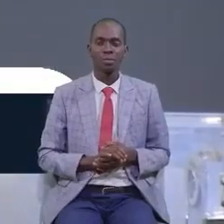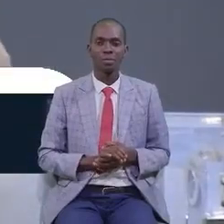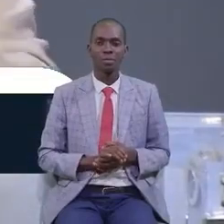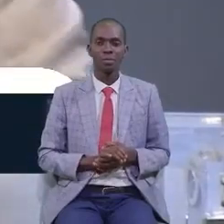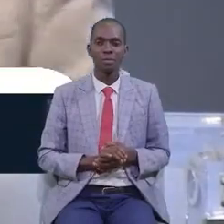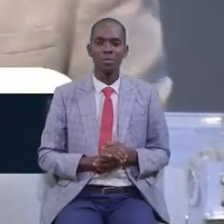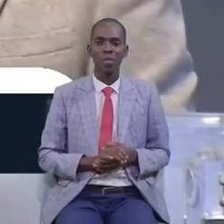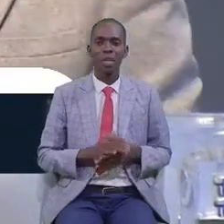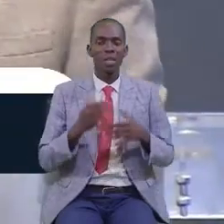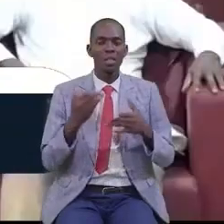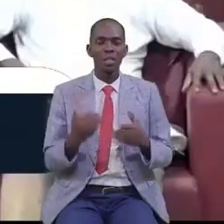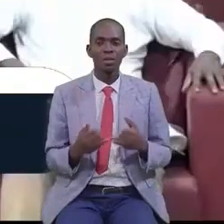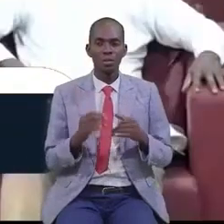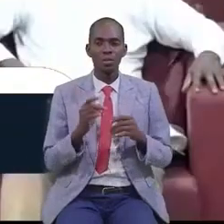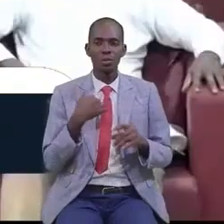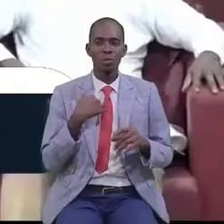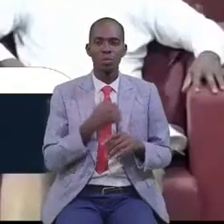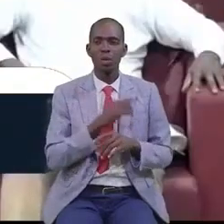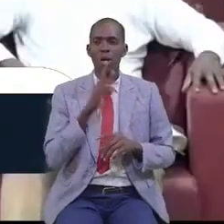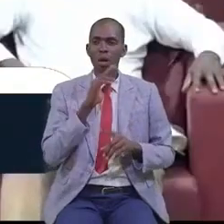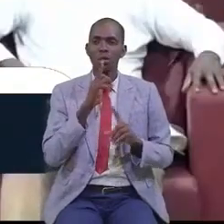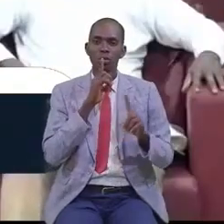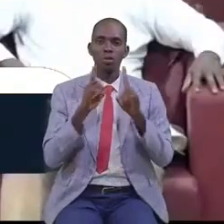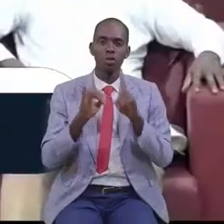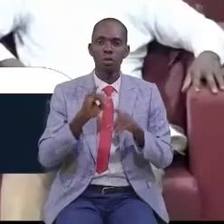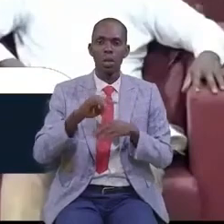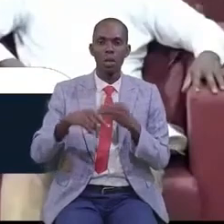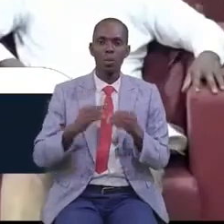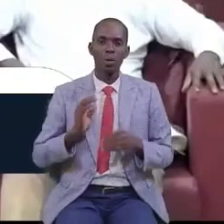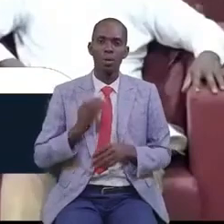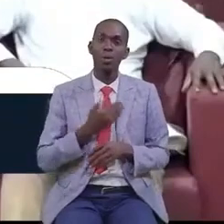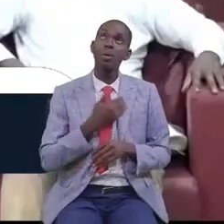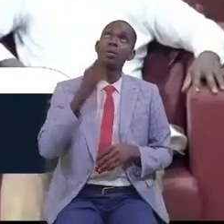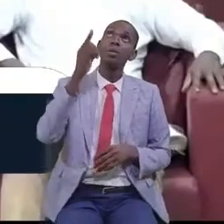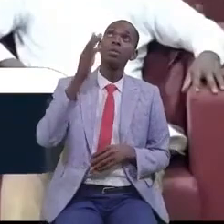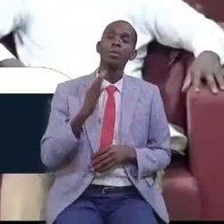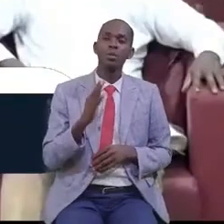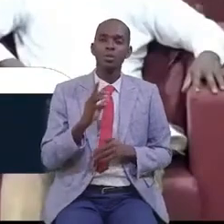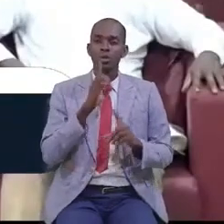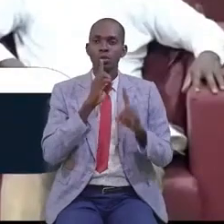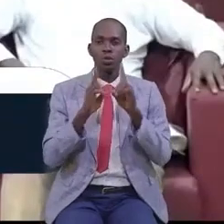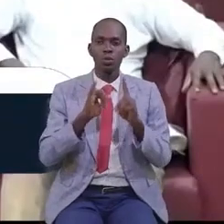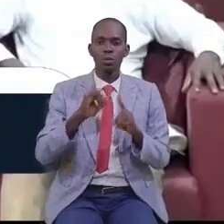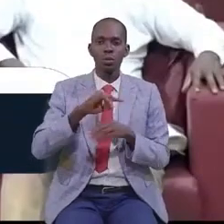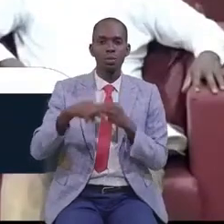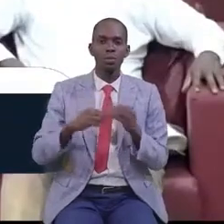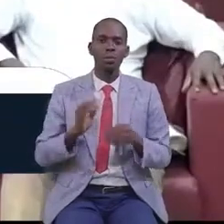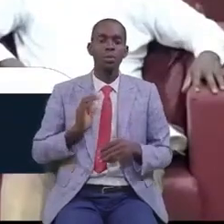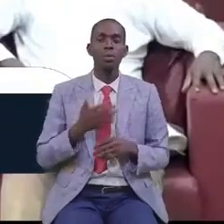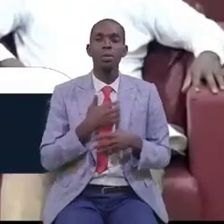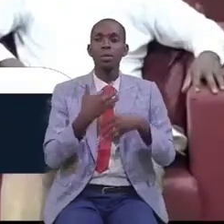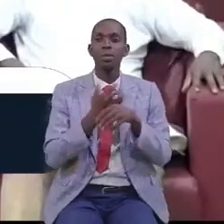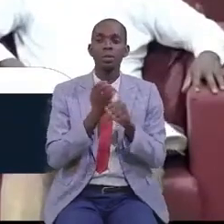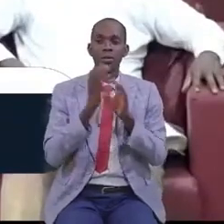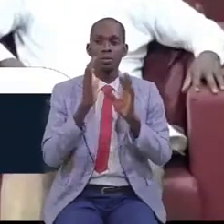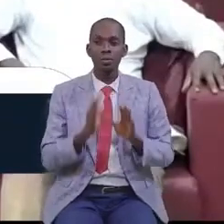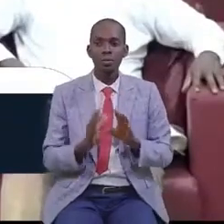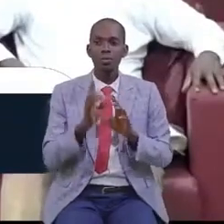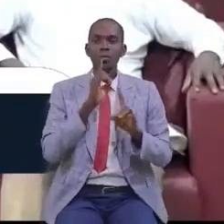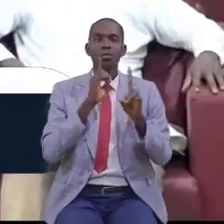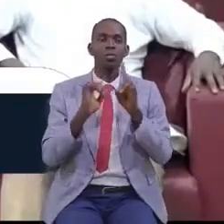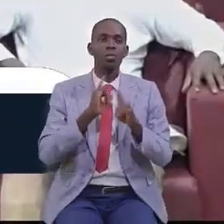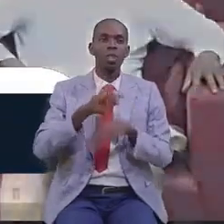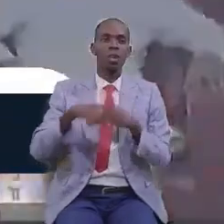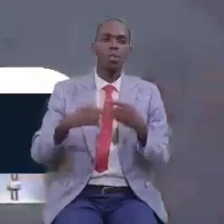karyalu we are talking about our god mana devuni gurinchi manam maatladutunnamandi we are talking about our creator mana srushtikarta gurinchi maatladutunnam we are talking about